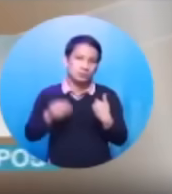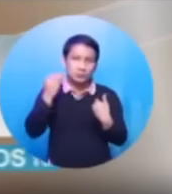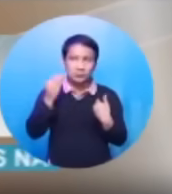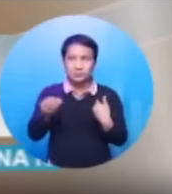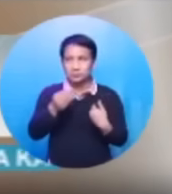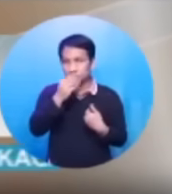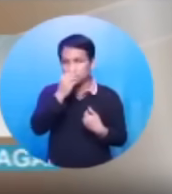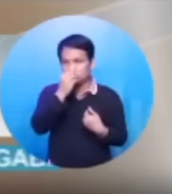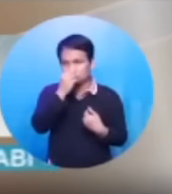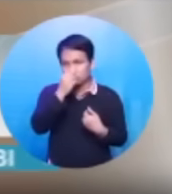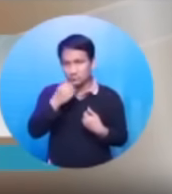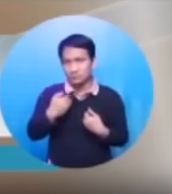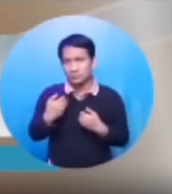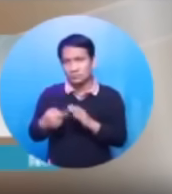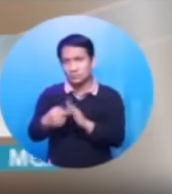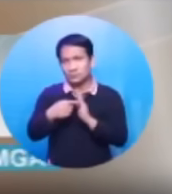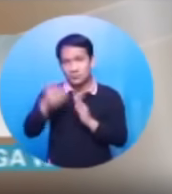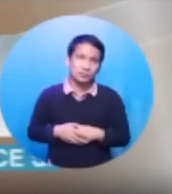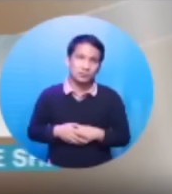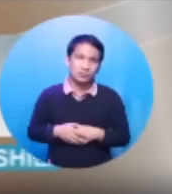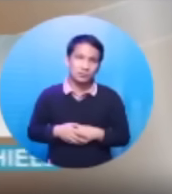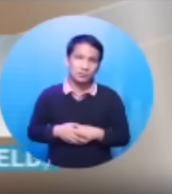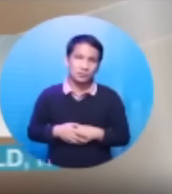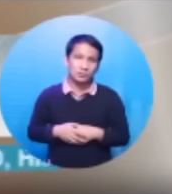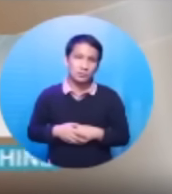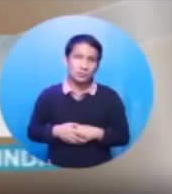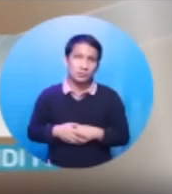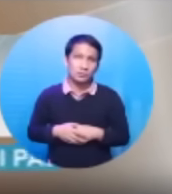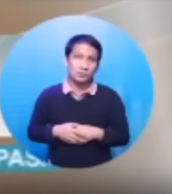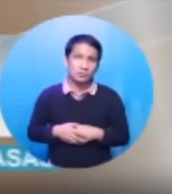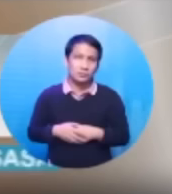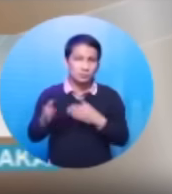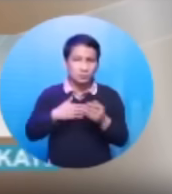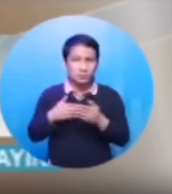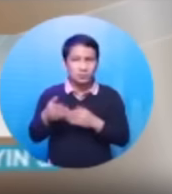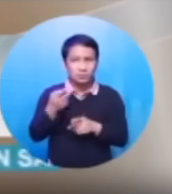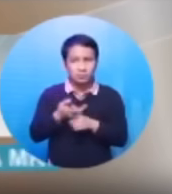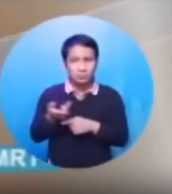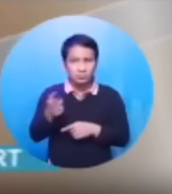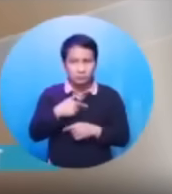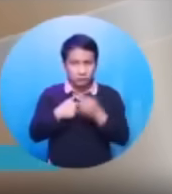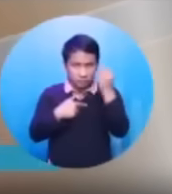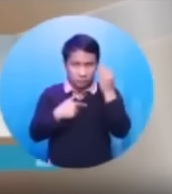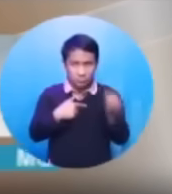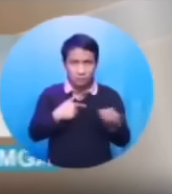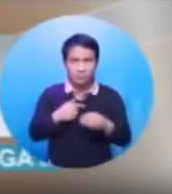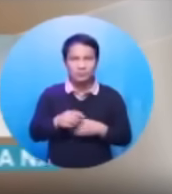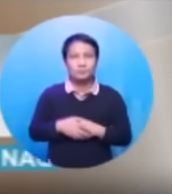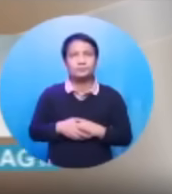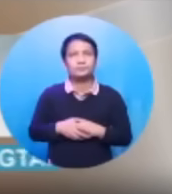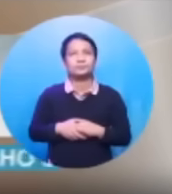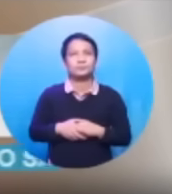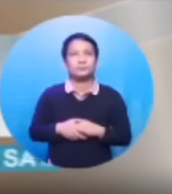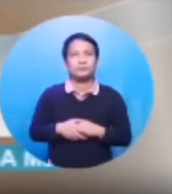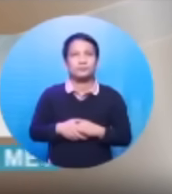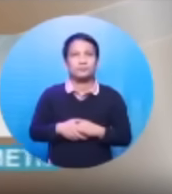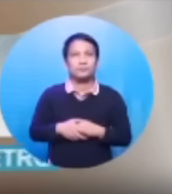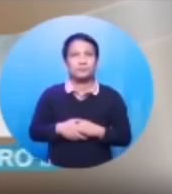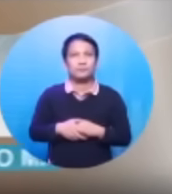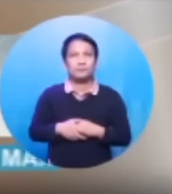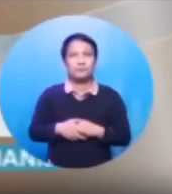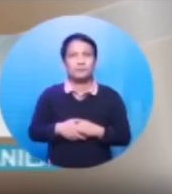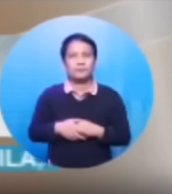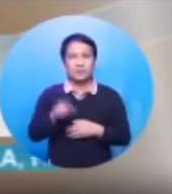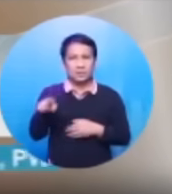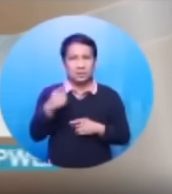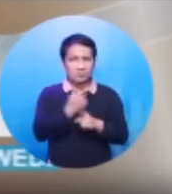po. Kasi hindi ko rin po alam na mangyayari yon. Kasi hiwalay na po kami, di ba? Okay. Tapos gusto niyang mag-usap kami. Para magkaroon ng